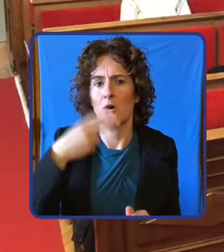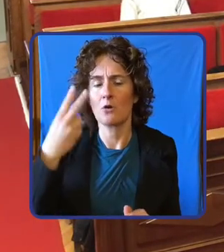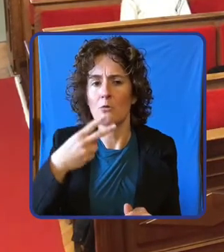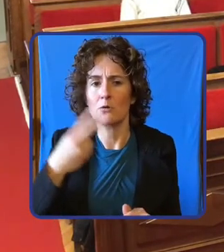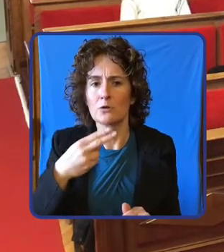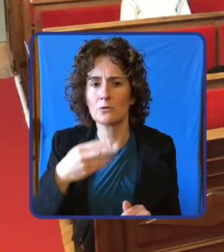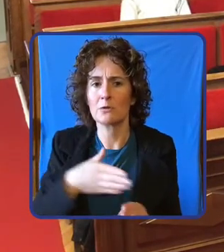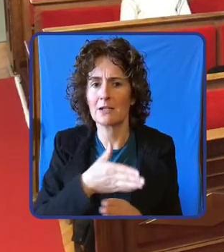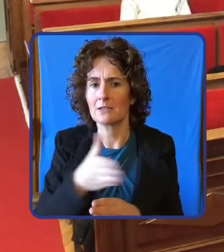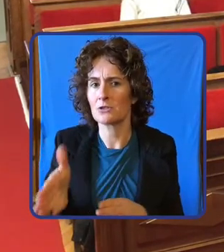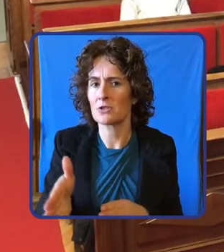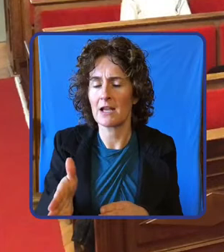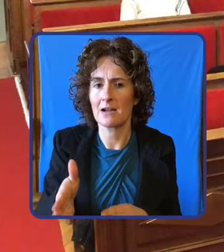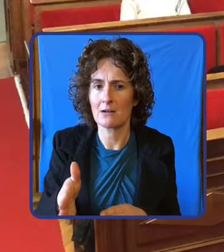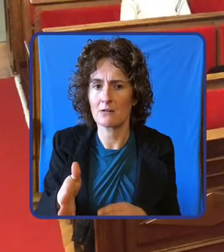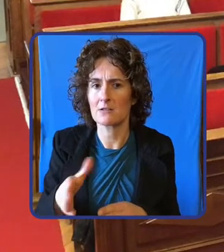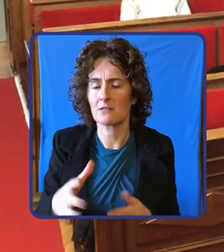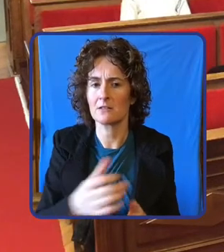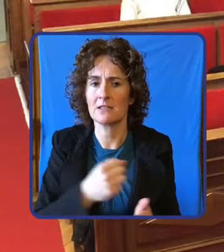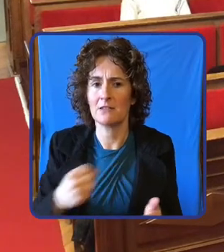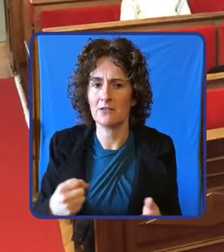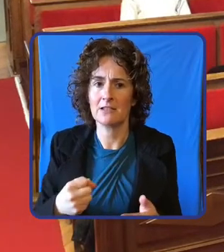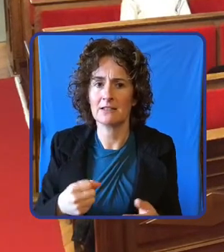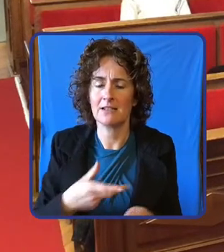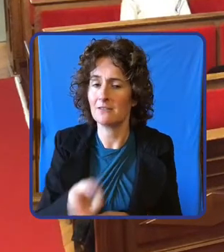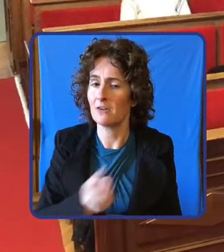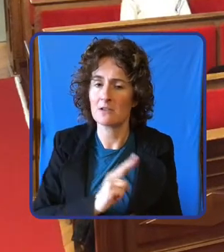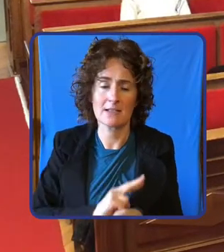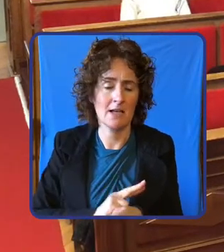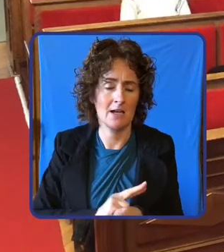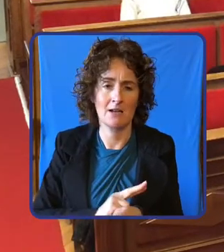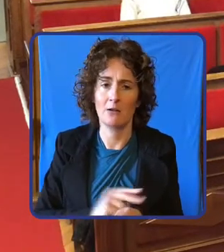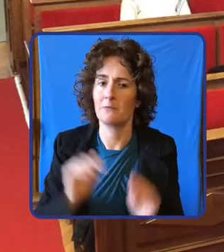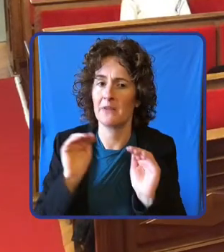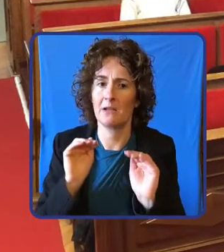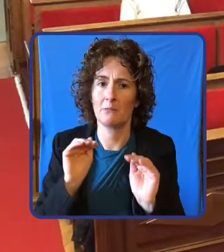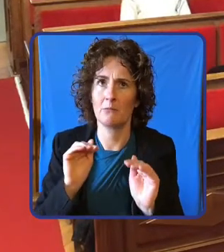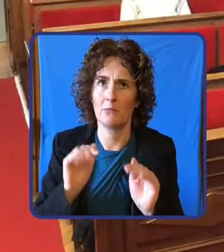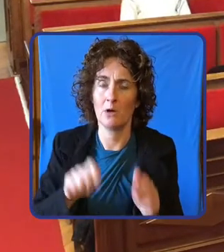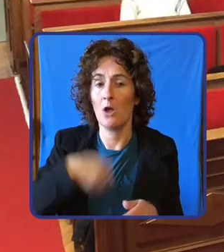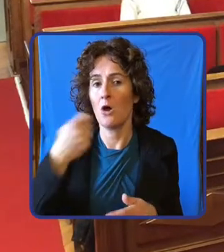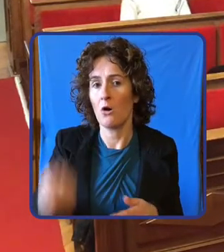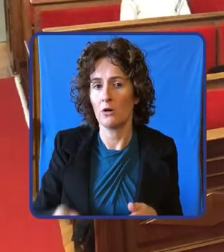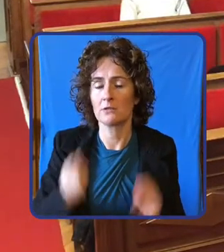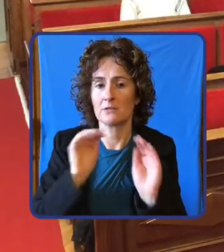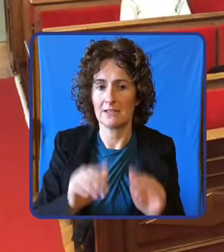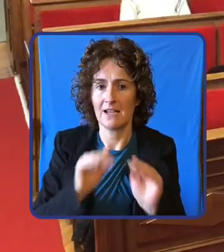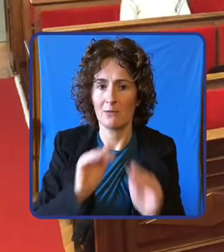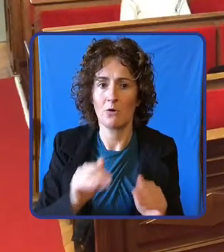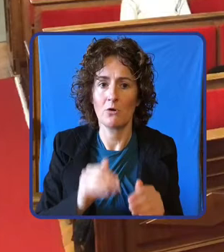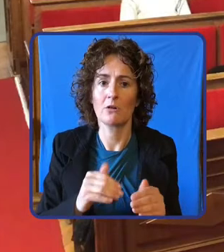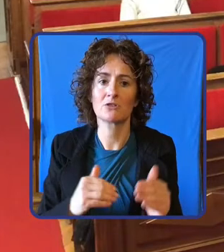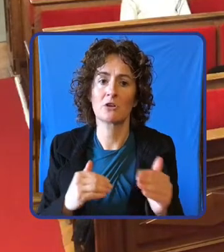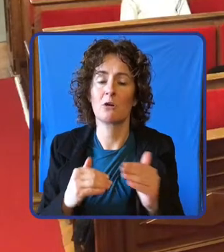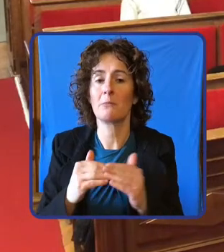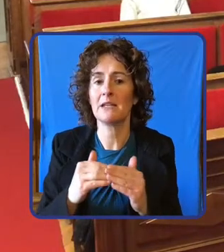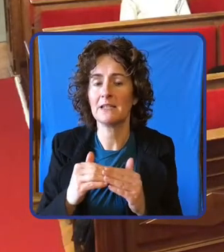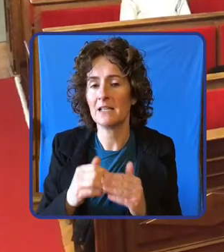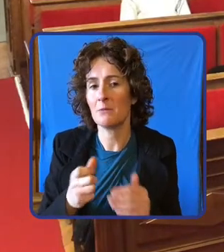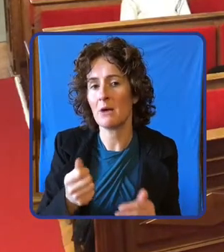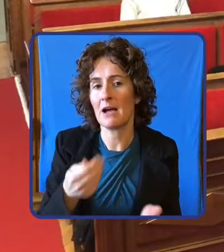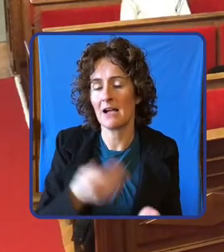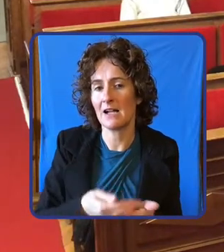az állam ez nem nyújtott többletforrásokat. Ez azt jelenti, hogy a minimálbér, garantált bérminimum és az